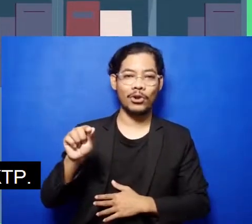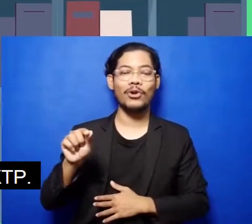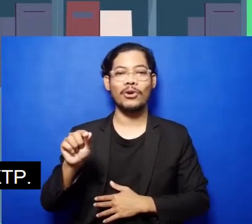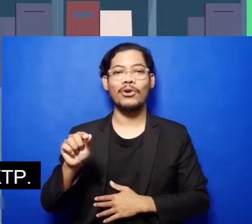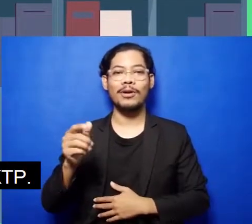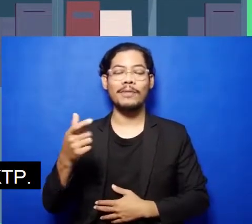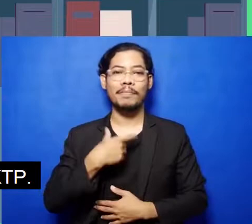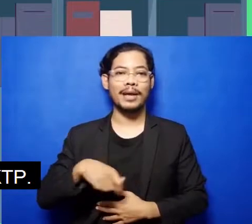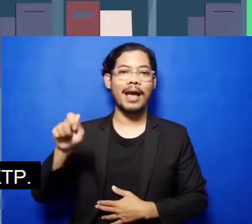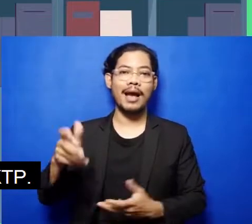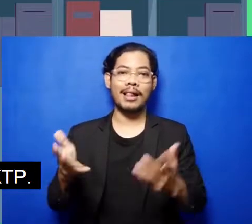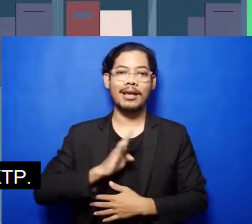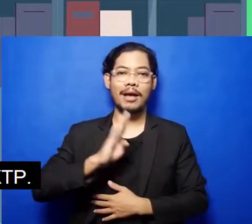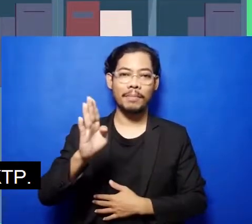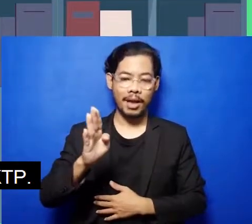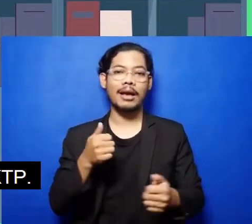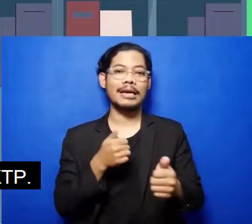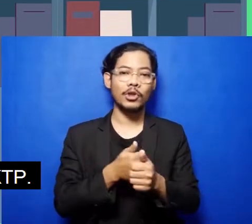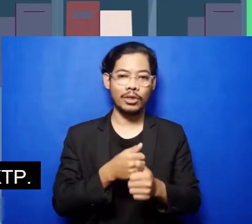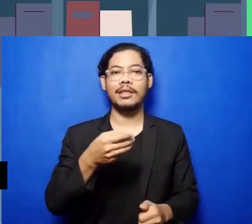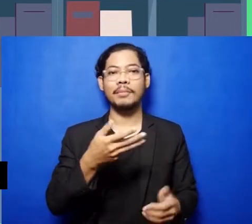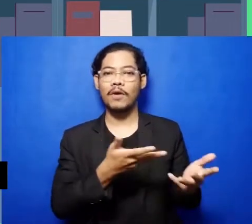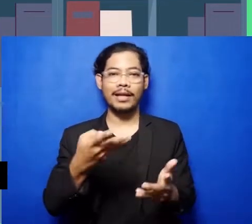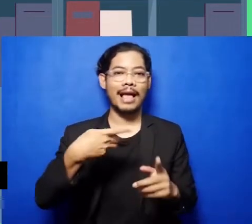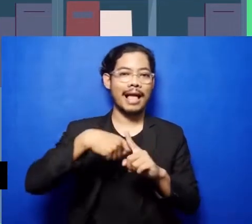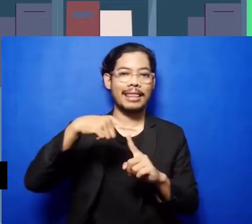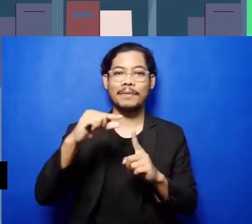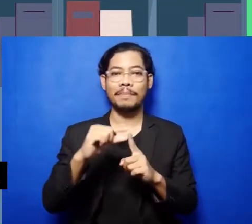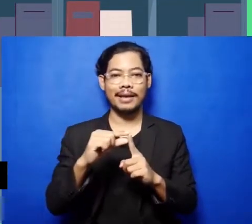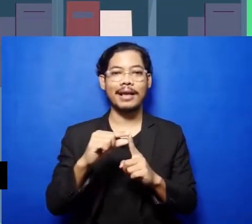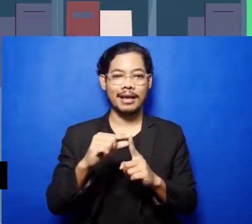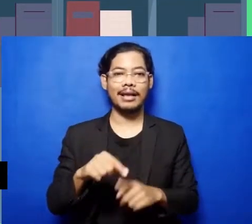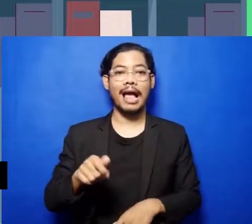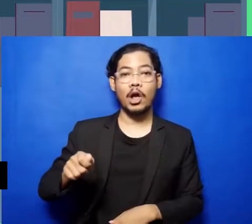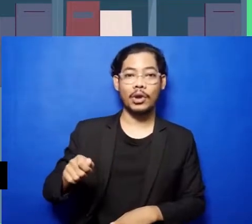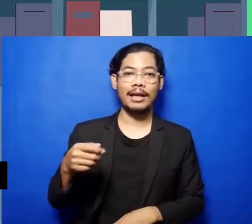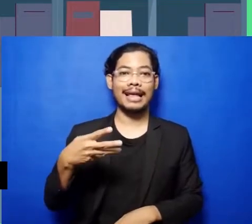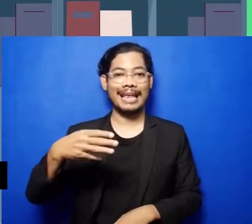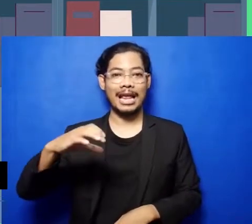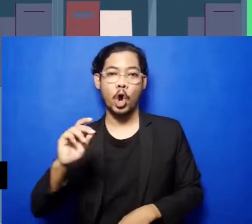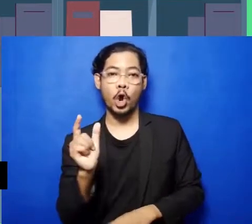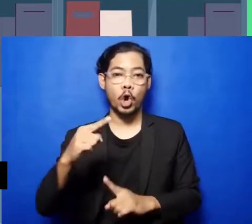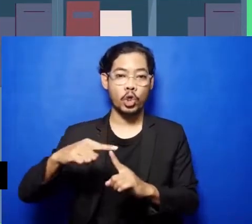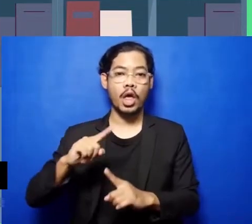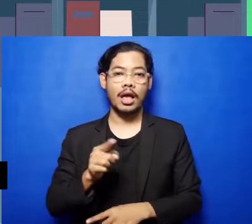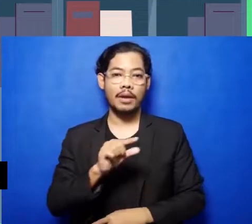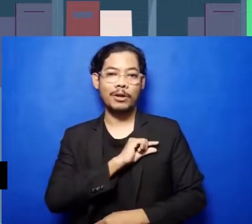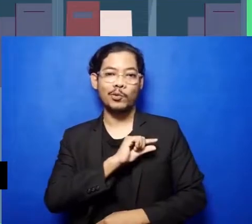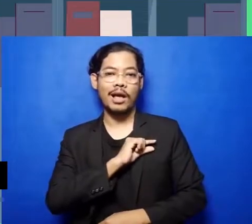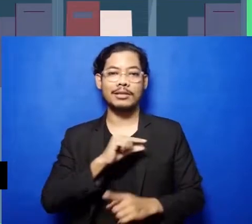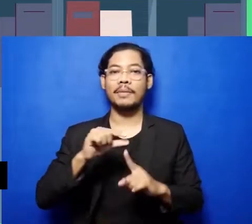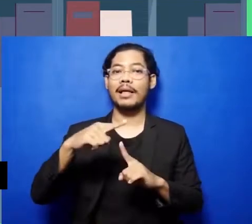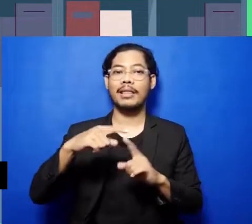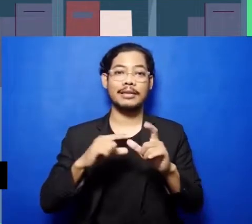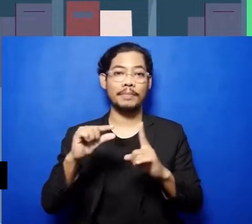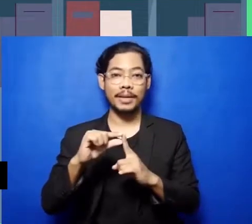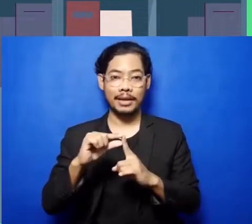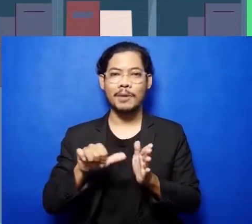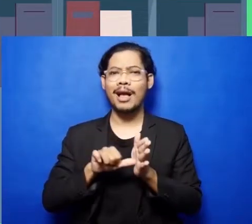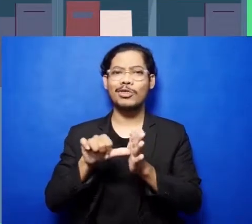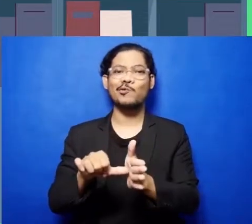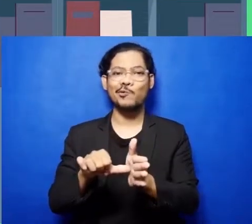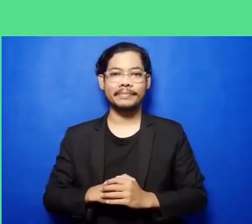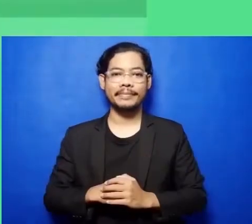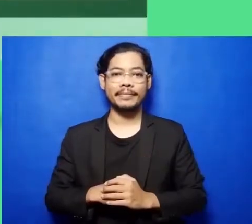Agama Situbondo kalaben abekta KTP. Akebei akun e-court bekal ebento sarang petugas PTSP.